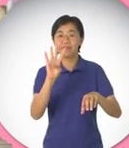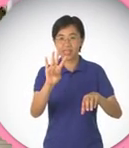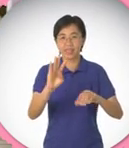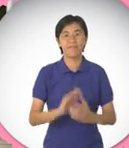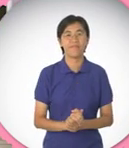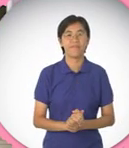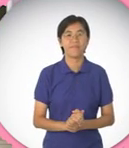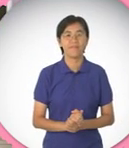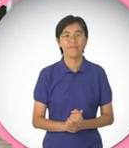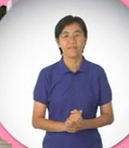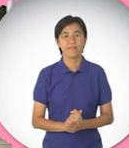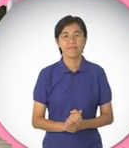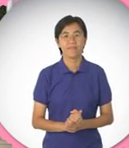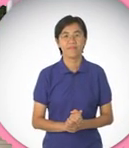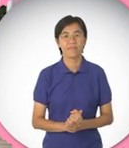ปี